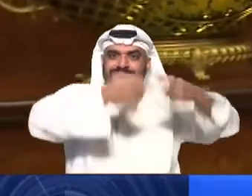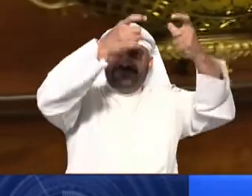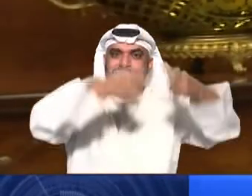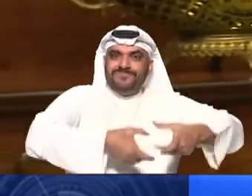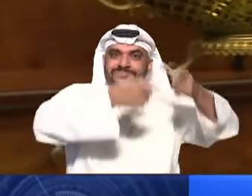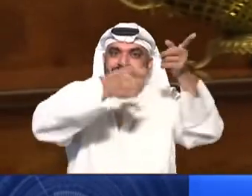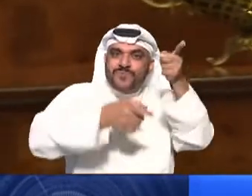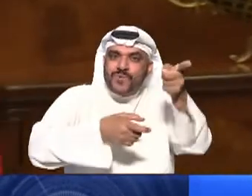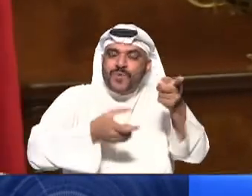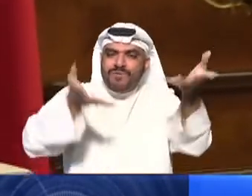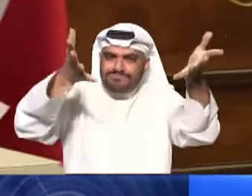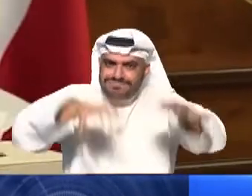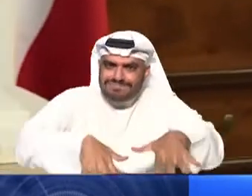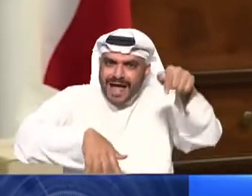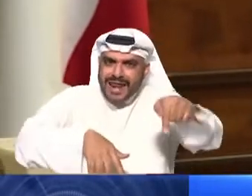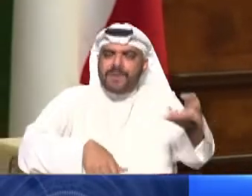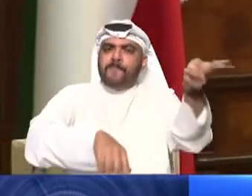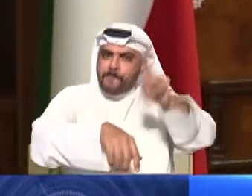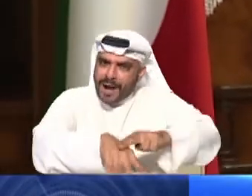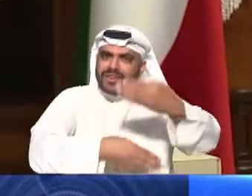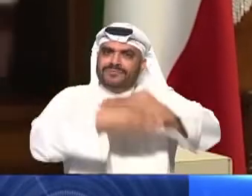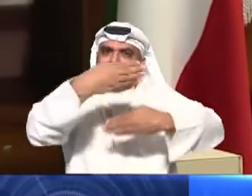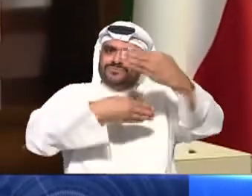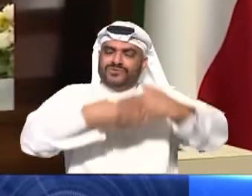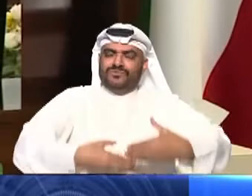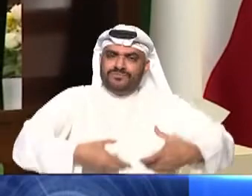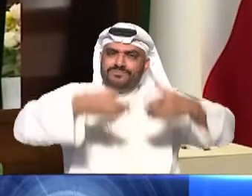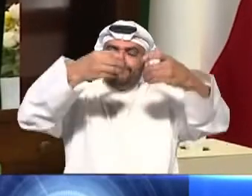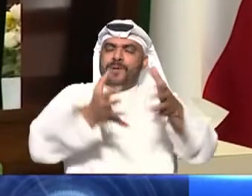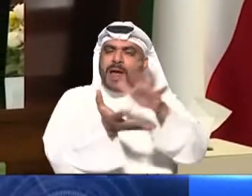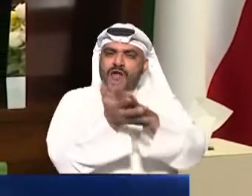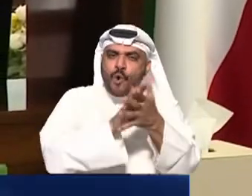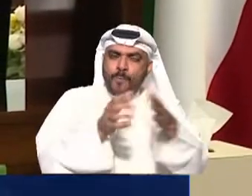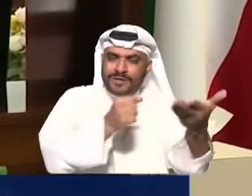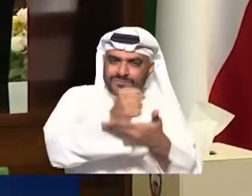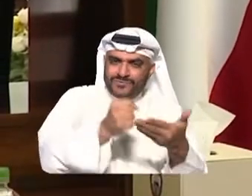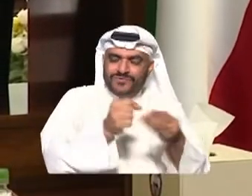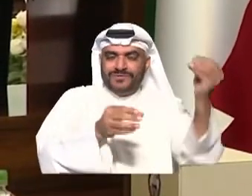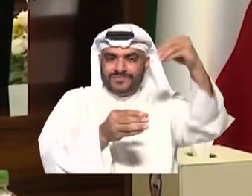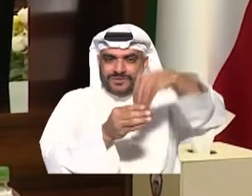الجمهورية اللبنانية ودعما لشعبها الشقيق في هذه الظروف العصيبة.